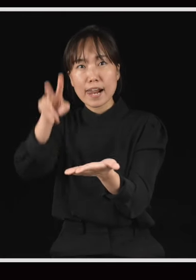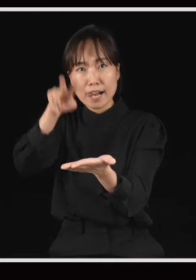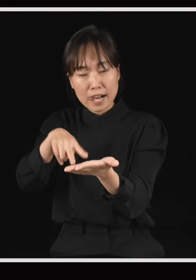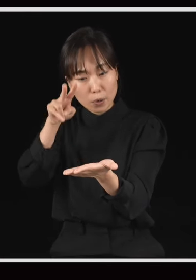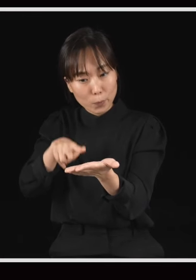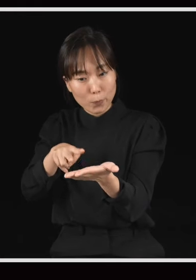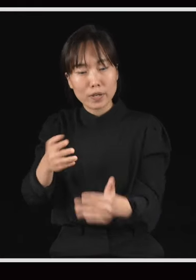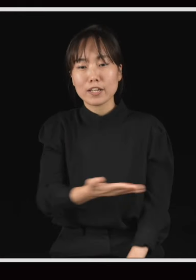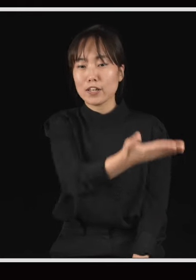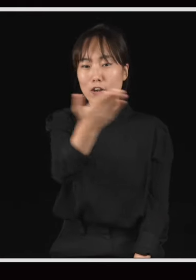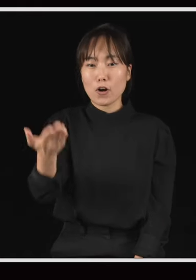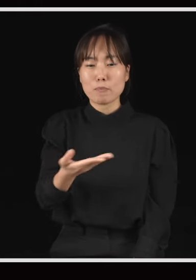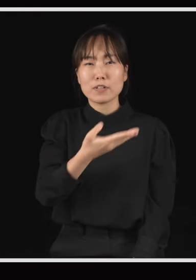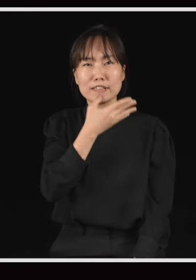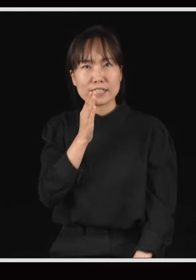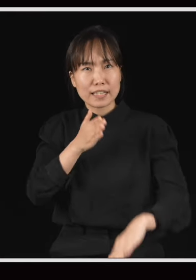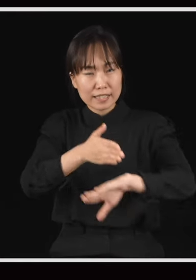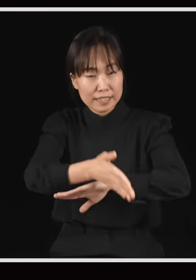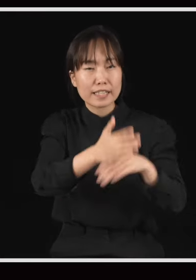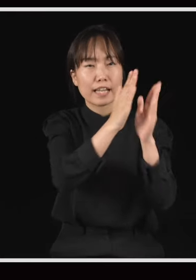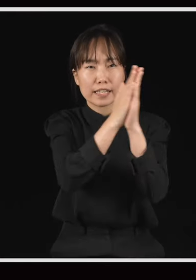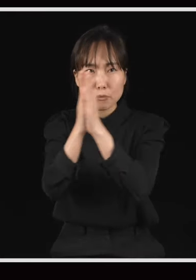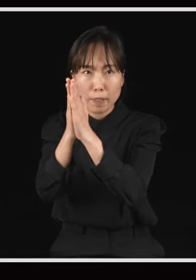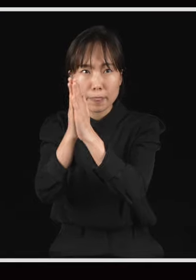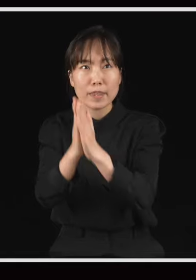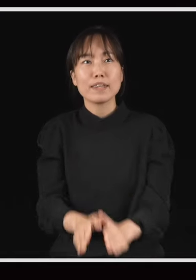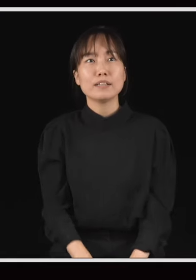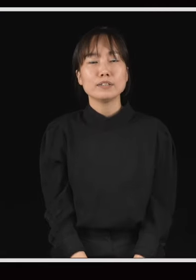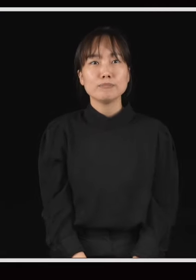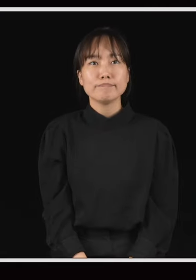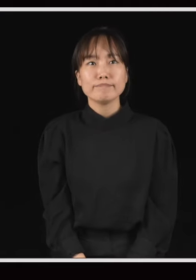그 느리게 나이 드시기를 바랍니다. 그렇게 하시면 되겠고,